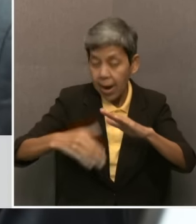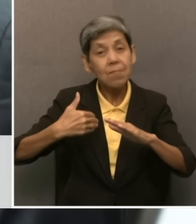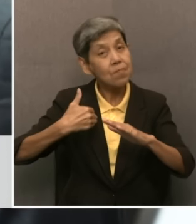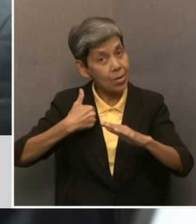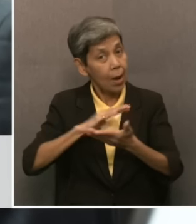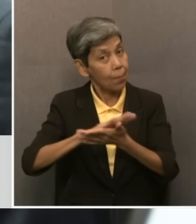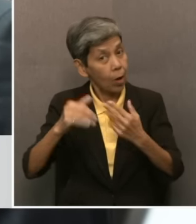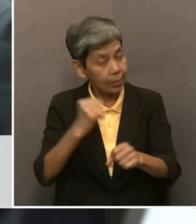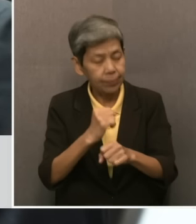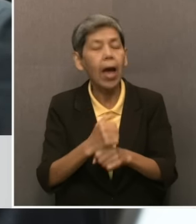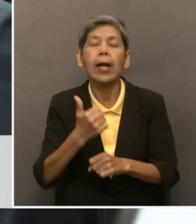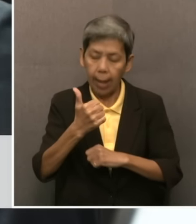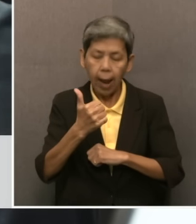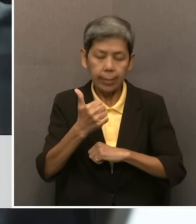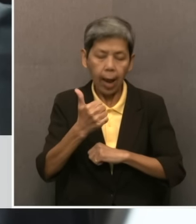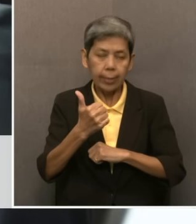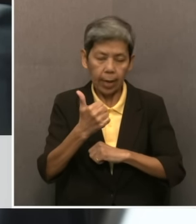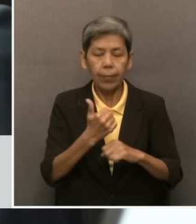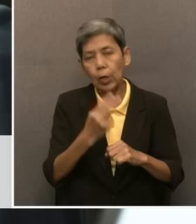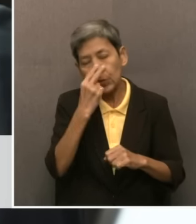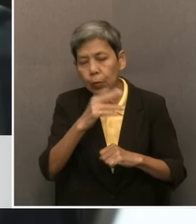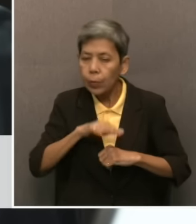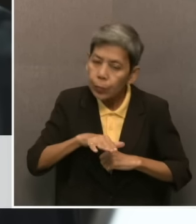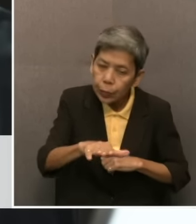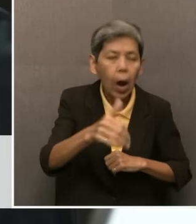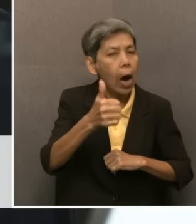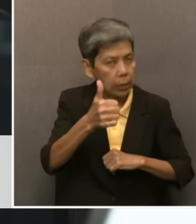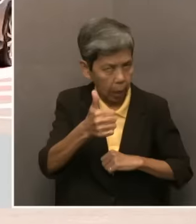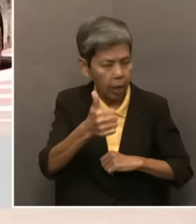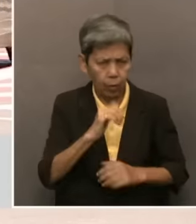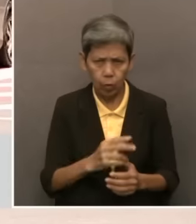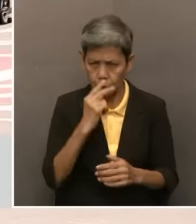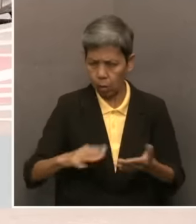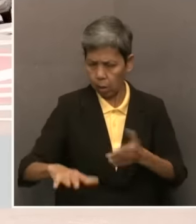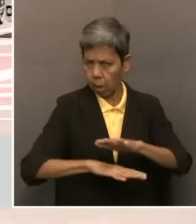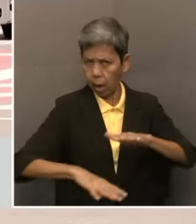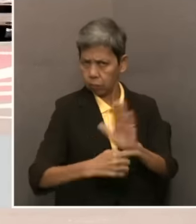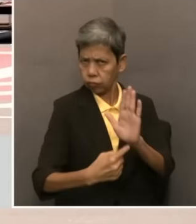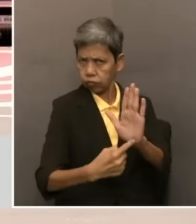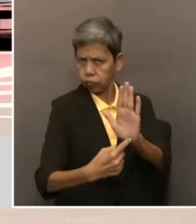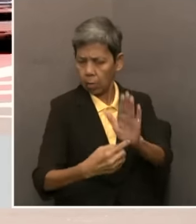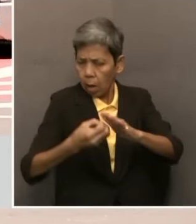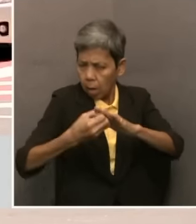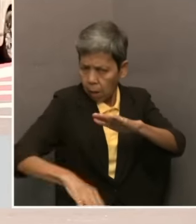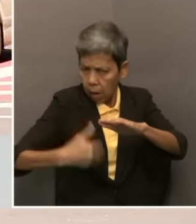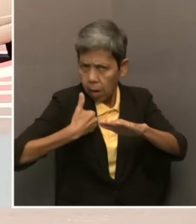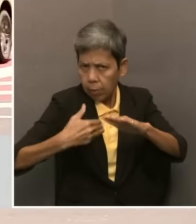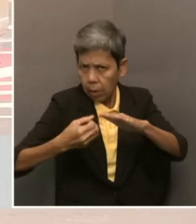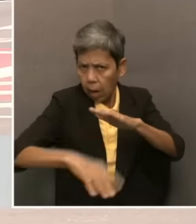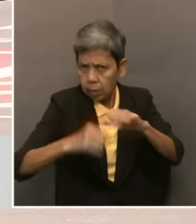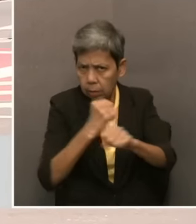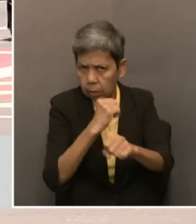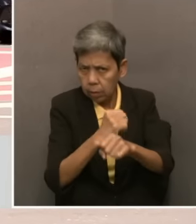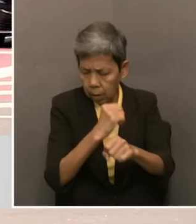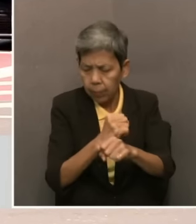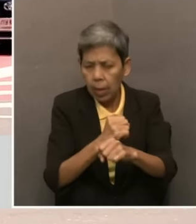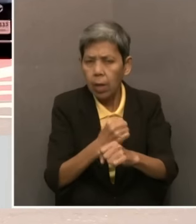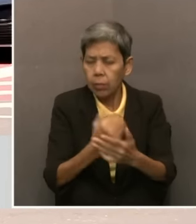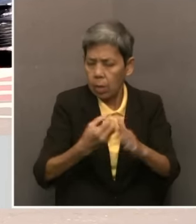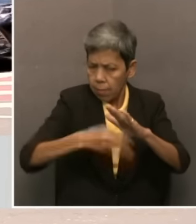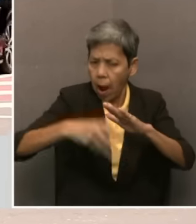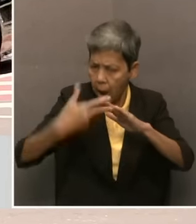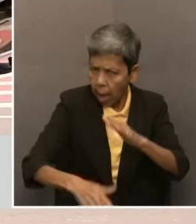แล้วก็อนุโลมครับให้เข้าพื้นที่ชั้นในได้โดยท่านต้องนำหลักฐานการยืนยันนะครับคือนำหลักฐานการเปลี่ยนถ่ายน้ำมัน